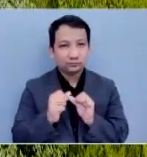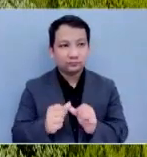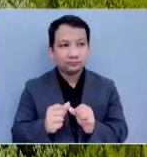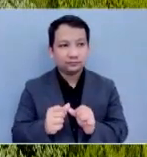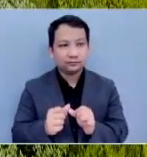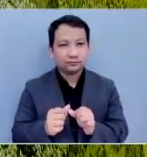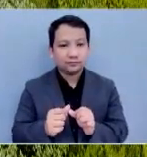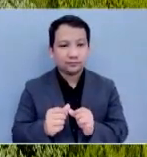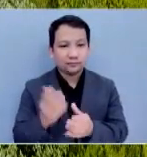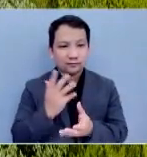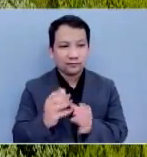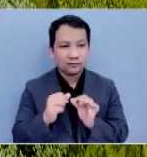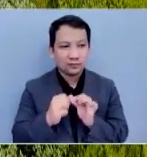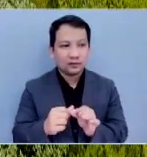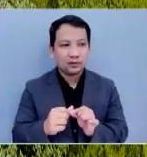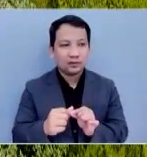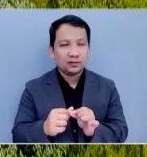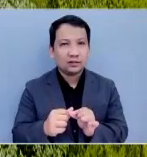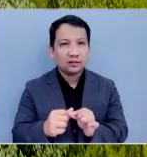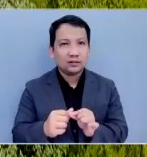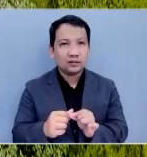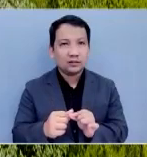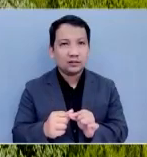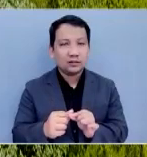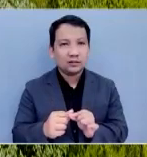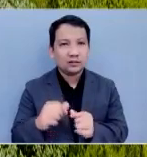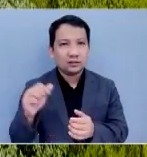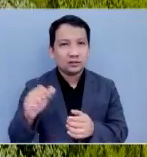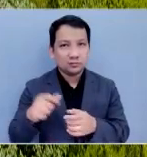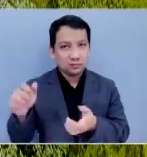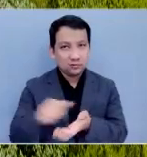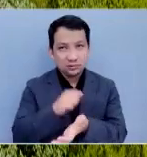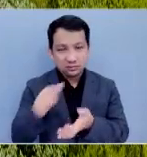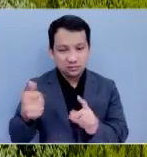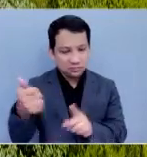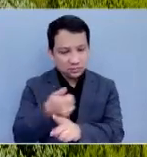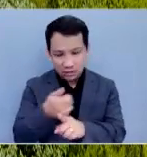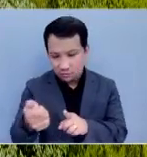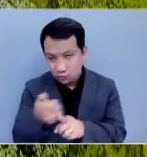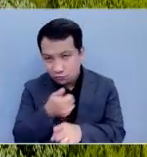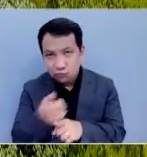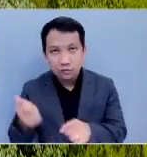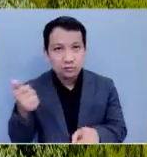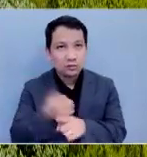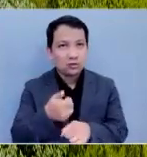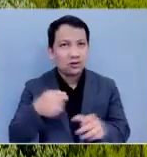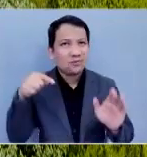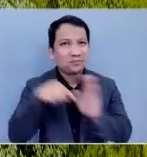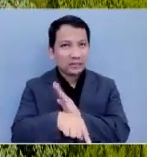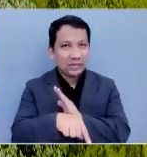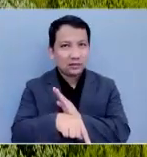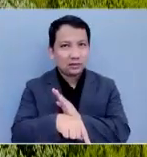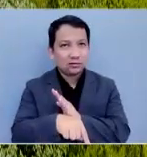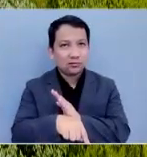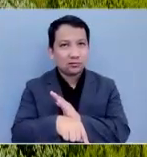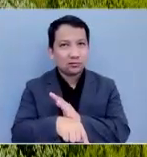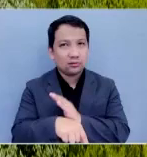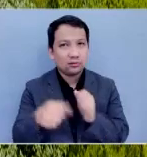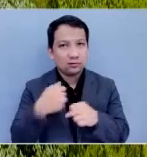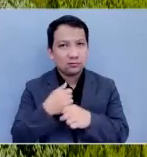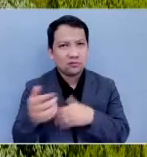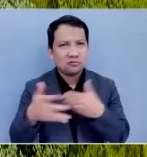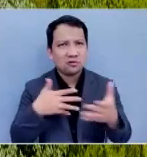batas na ito ang pag-torture, pagmamaltrato, pagpatay, no? Paggawa ng